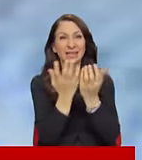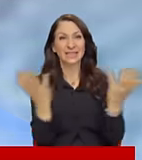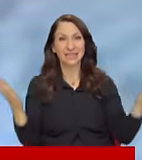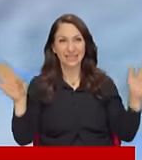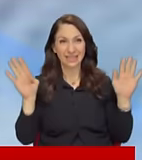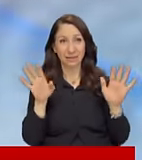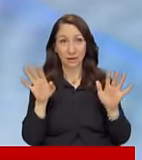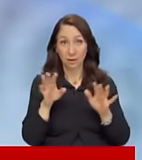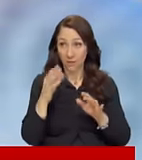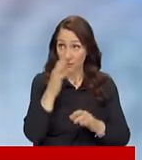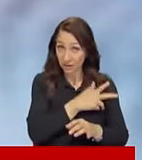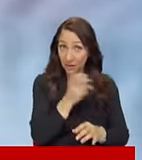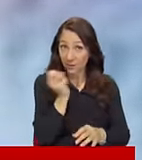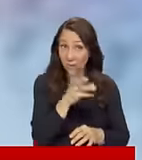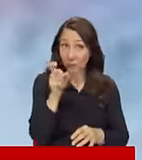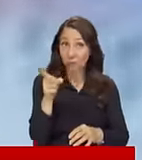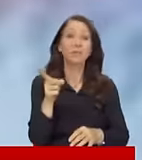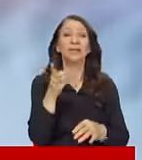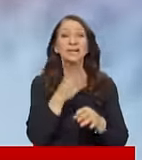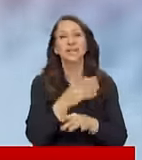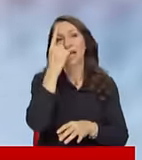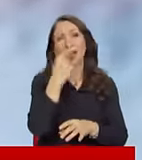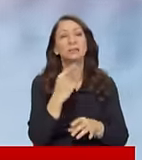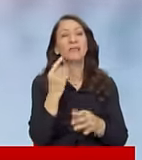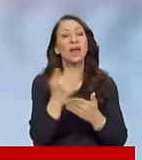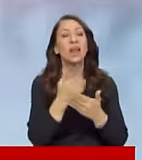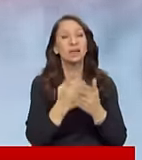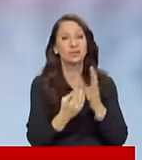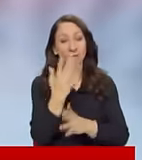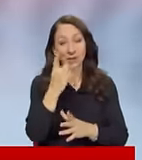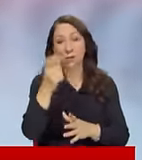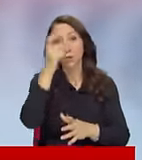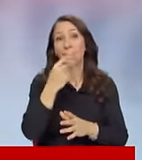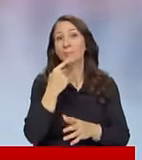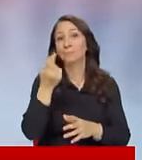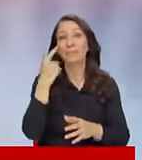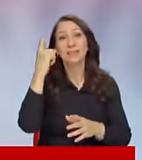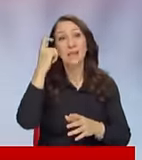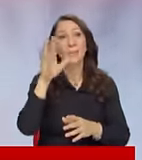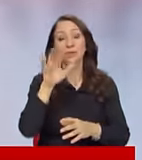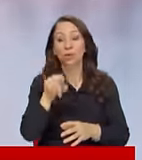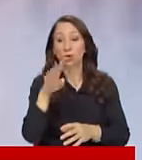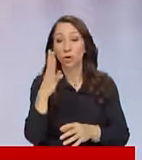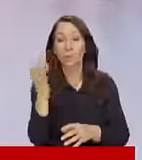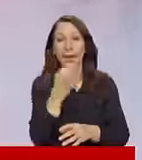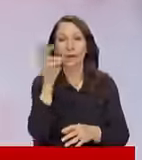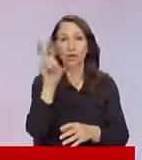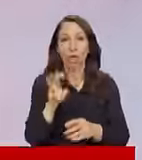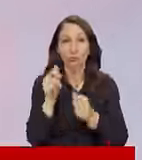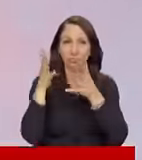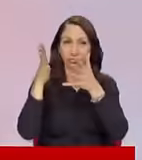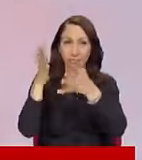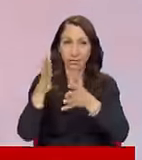gidiyor sorusu yöneltildi. Gerçekleri ise resmi veriler ortaya koydu. Türkiye geçen yıl İsrail'e 5.4 milyar dolarlık